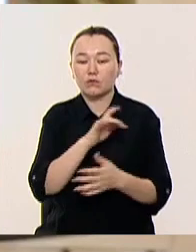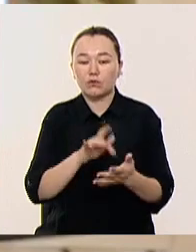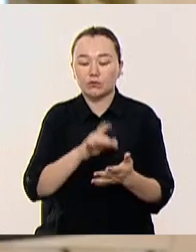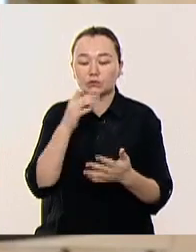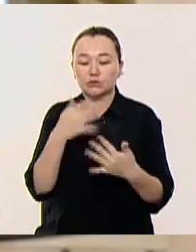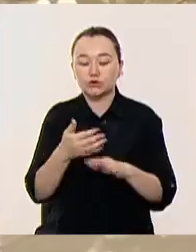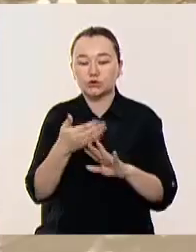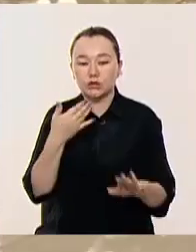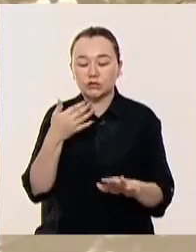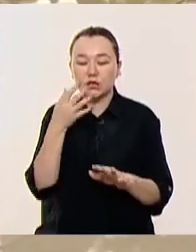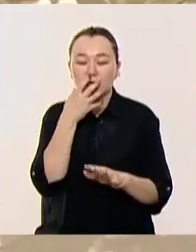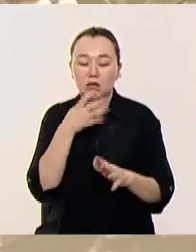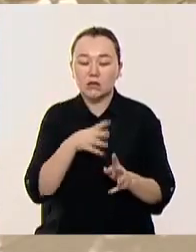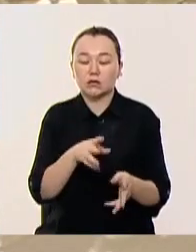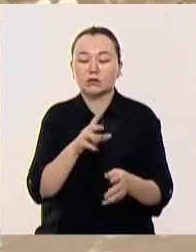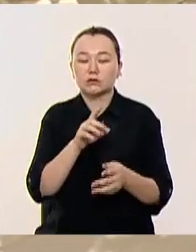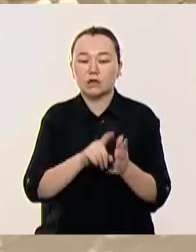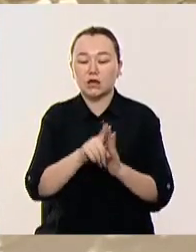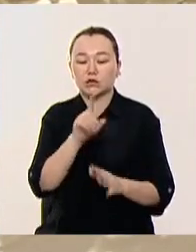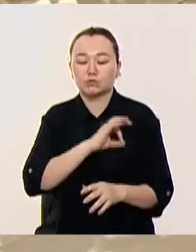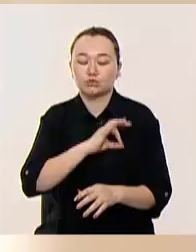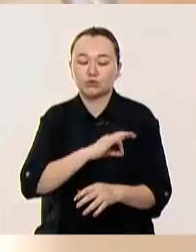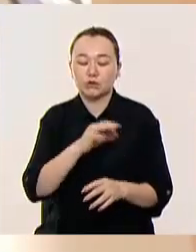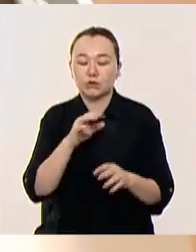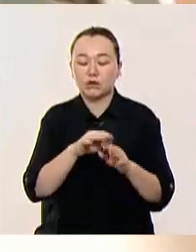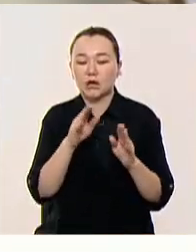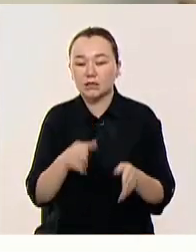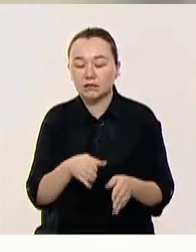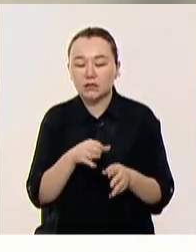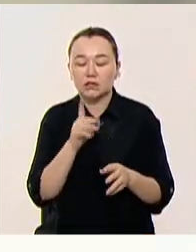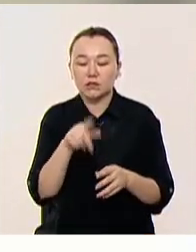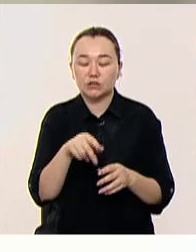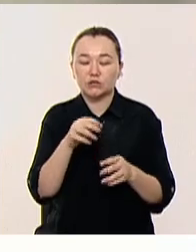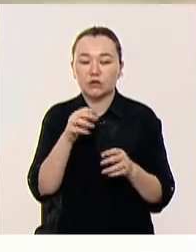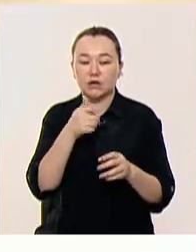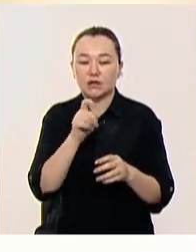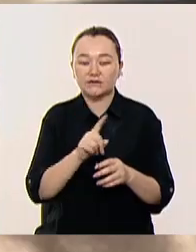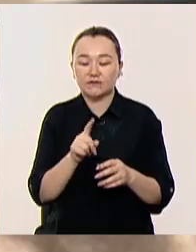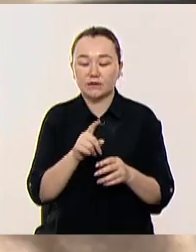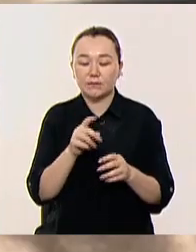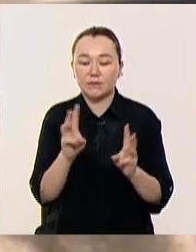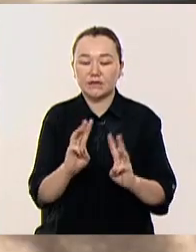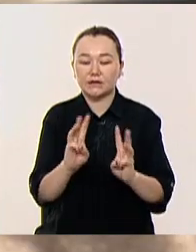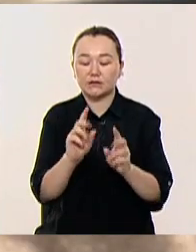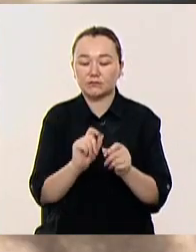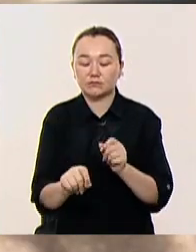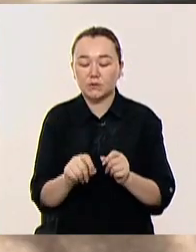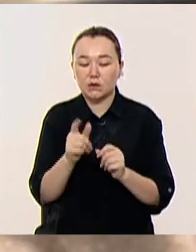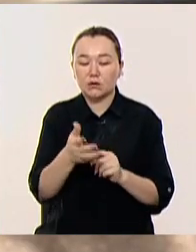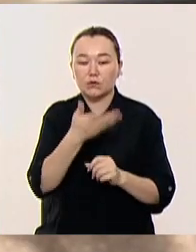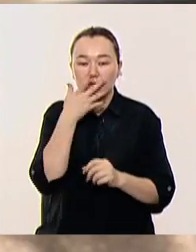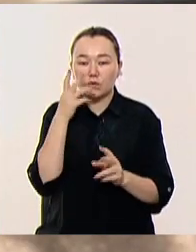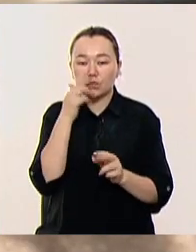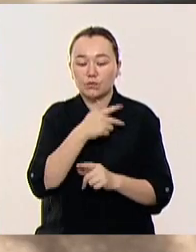раньше. И для обогрева шымкенцы стали использовать газовые котлы, колонки и даже газовые плиты. При отравлении угарным